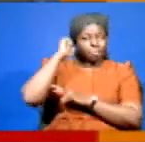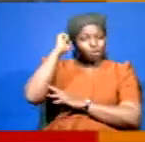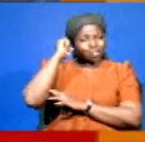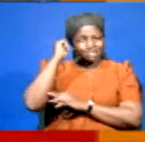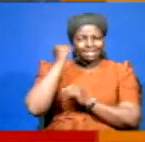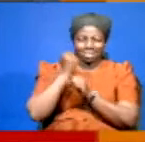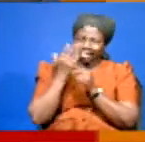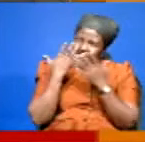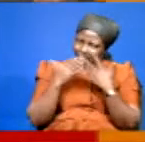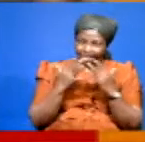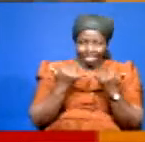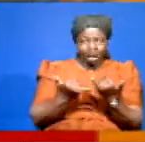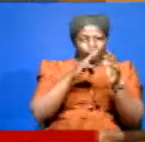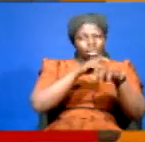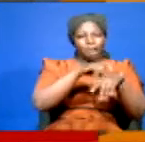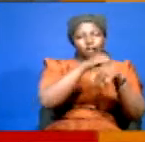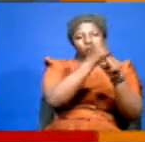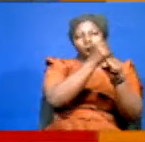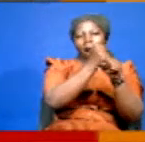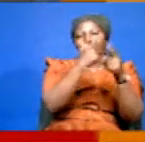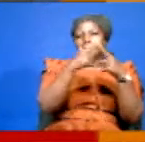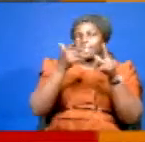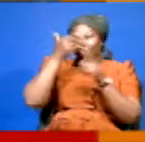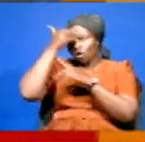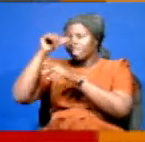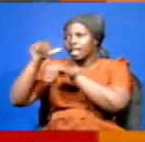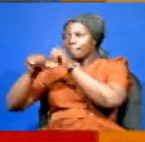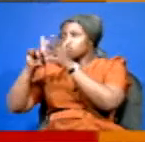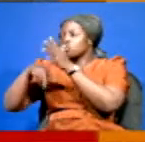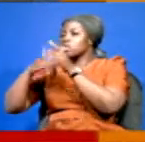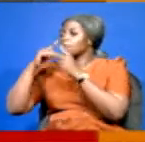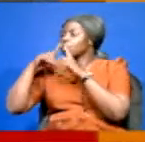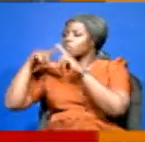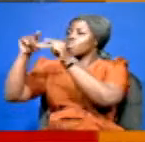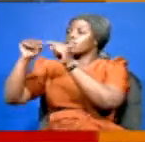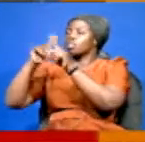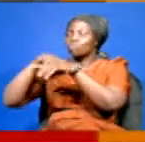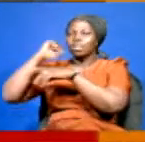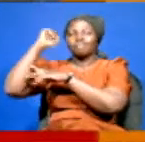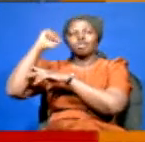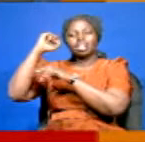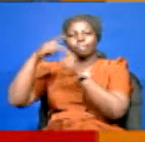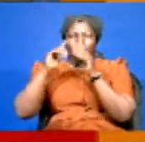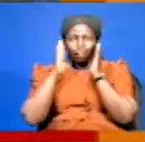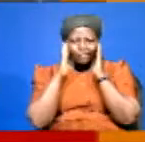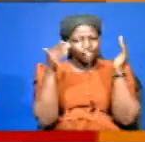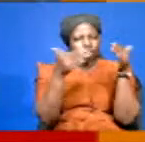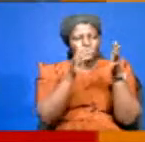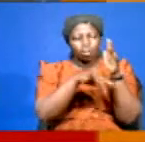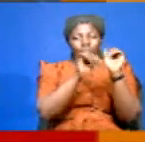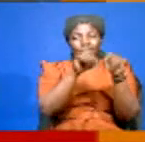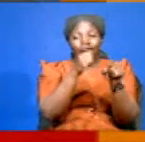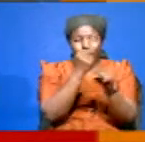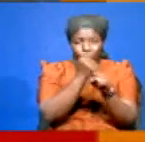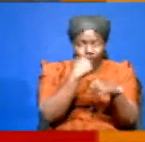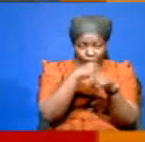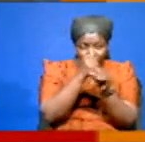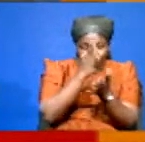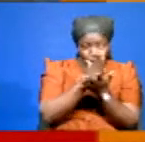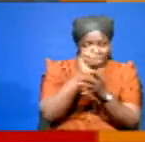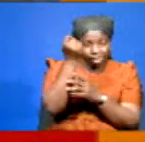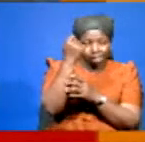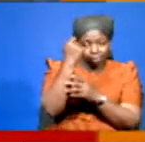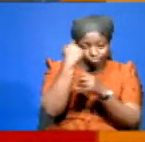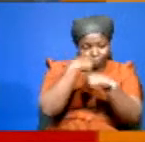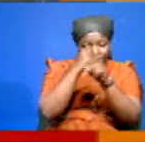Kwa hivyo tuache yale tuliyosema wakati wa siasa, tuangalie ni yapi tutakayoyafanya ili kuhakikisha ya kwamba tunaridhisha Wakenya kulingana